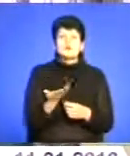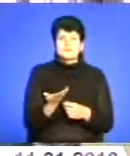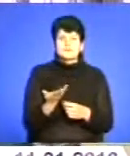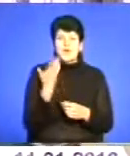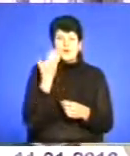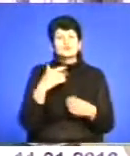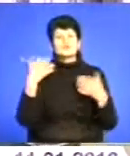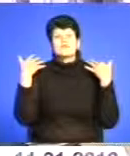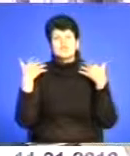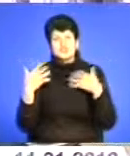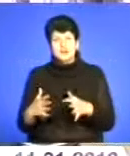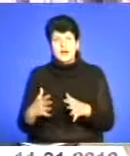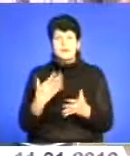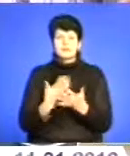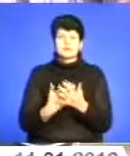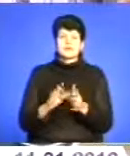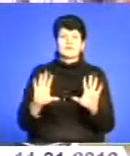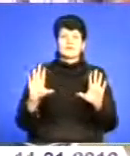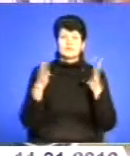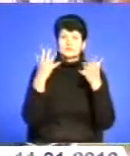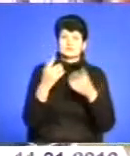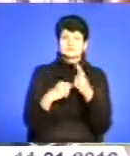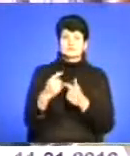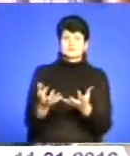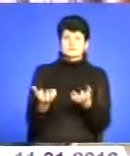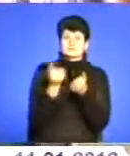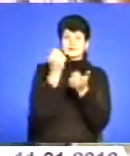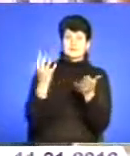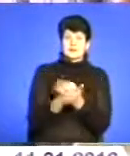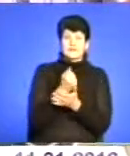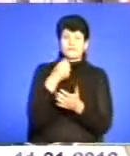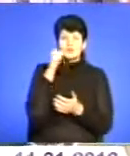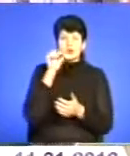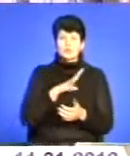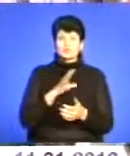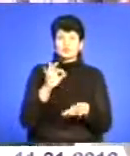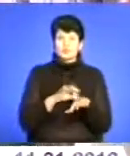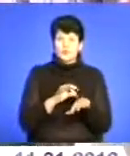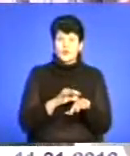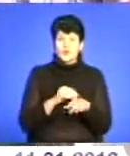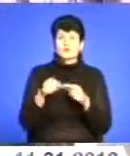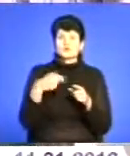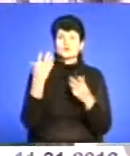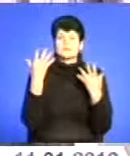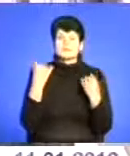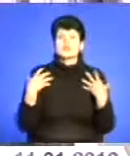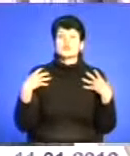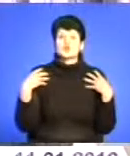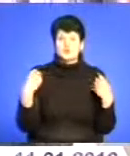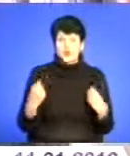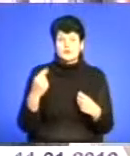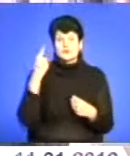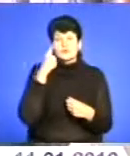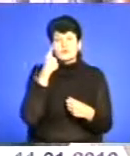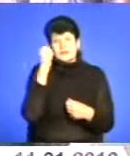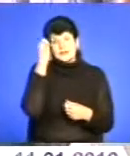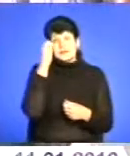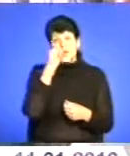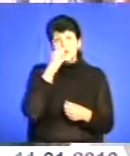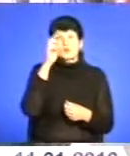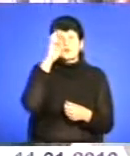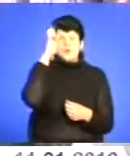щось втрачаємо, а тоді раптом воно до нас повертається. Наприклад, вчора людина була хвора, а наступного дня вона стає здоровою, вона думає, дякую